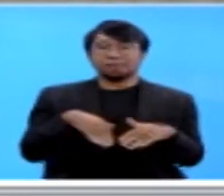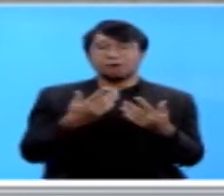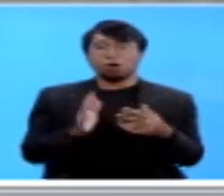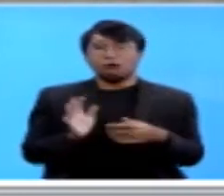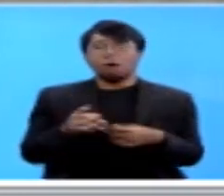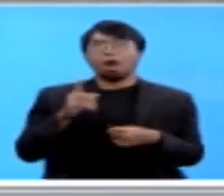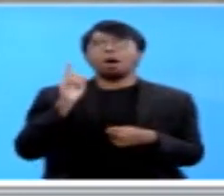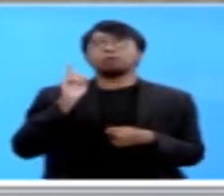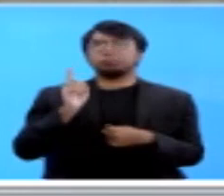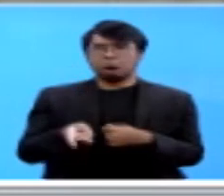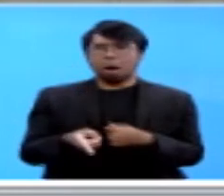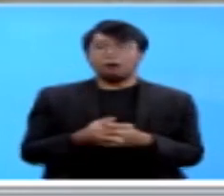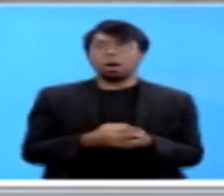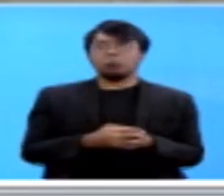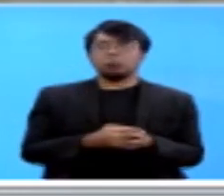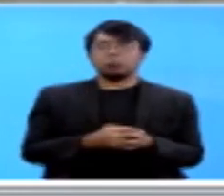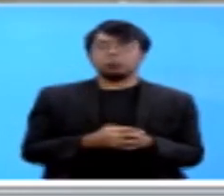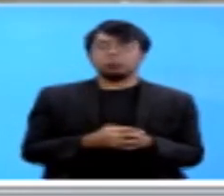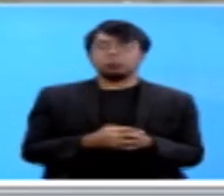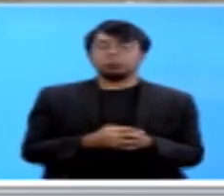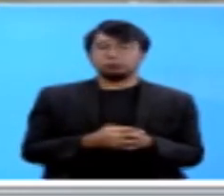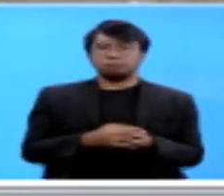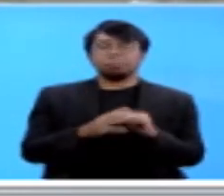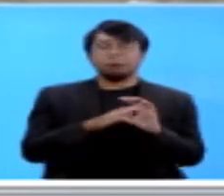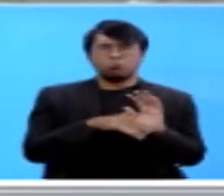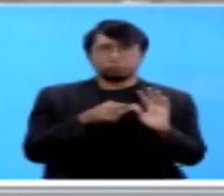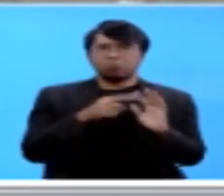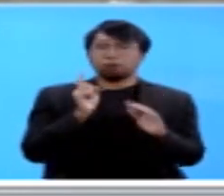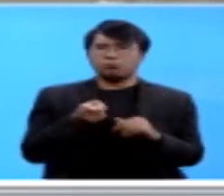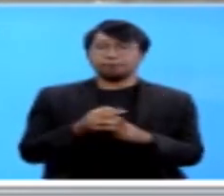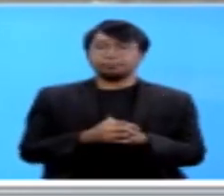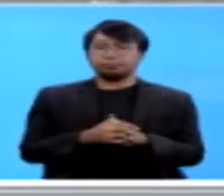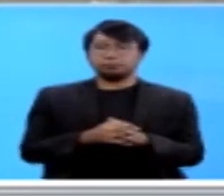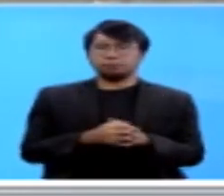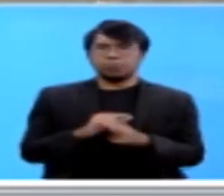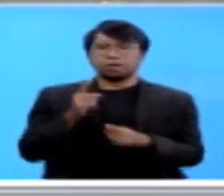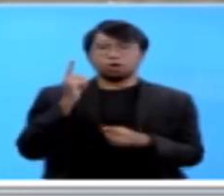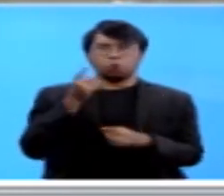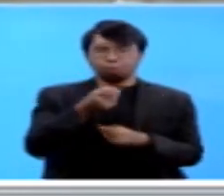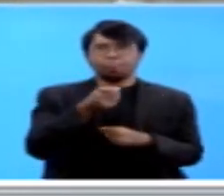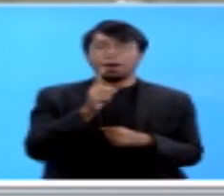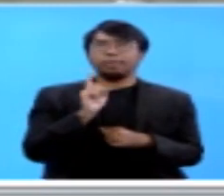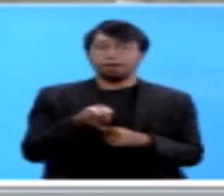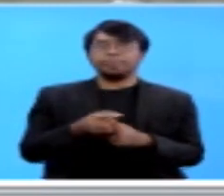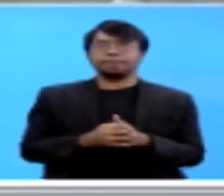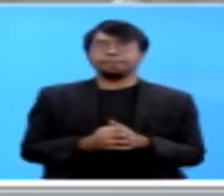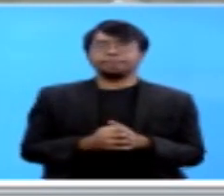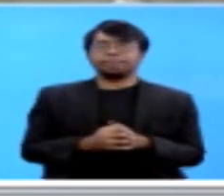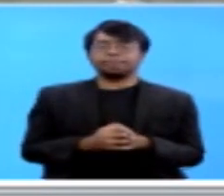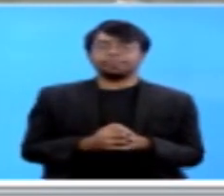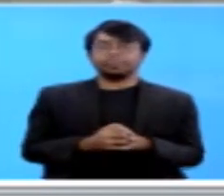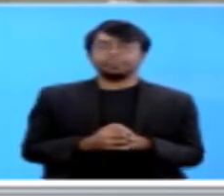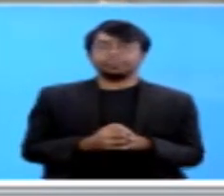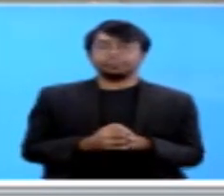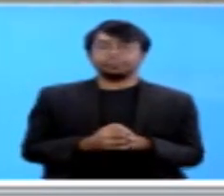Ada aturannya. Apa, Pak, aturannya? Ada sanksinya, Bu, itu sanksinya. Sanksinya apa, Pak, di situ? Di aturan